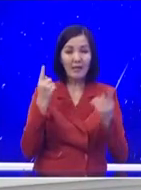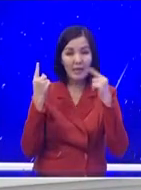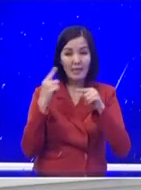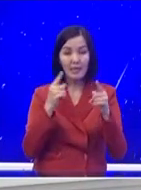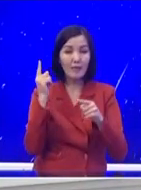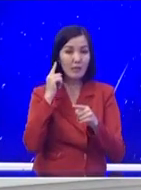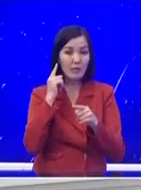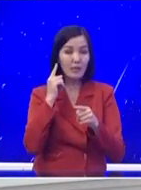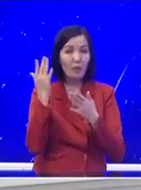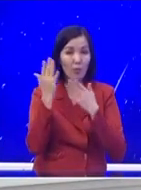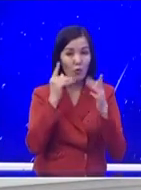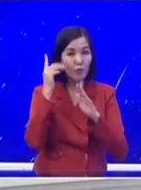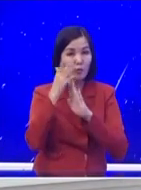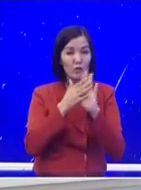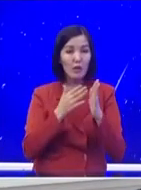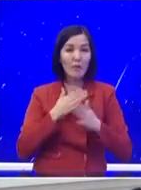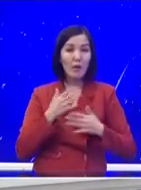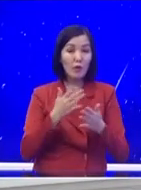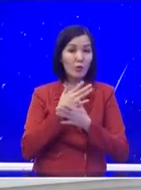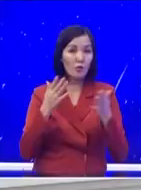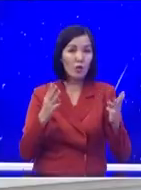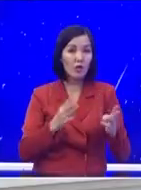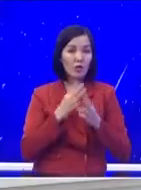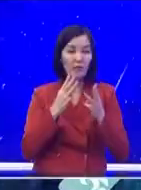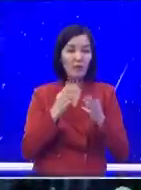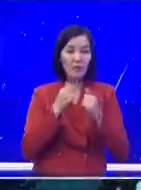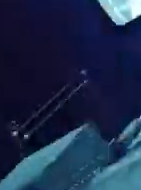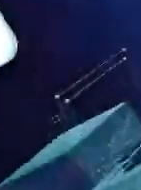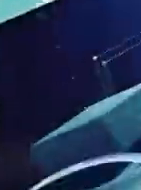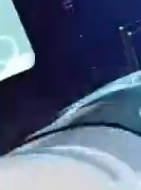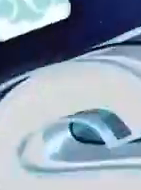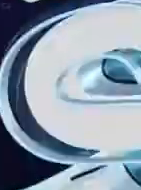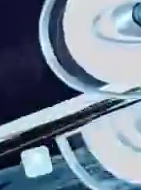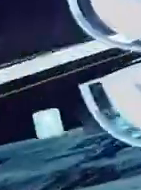тыңдағаны, ойларына тоқығаны маған үлкен шабыт сыйлайды.